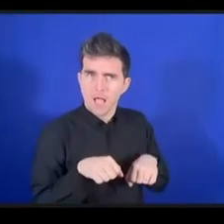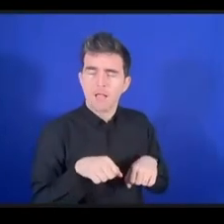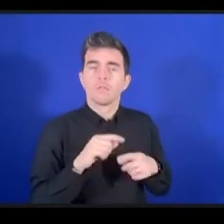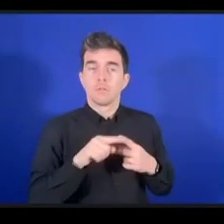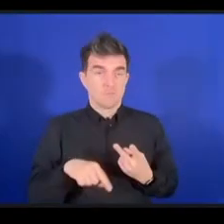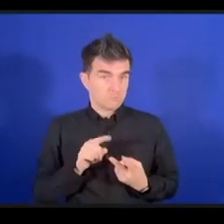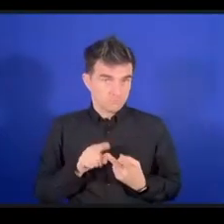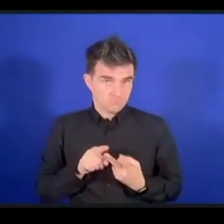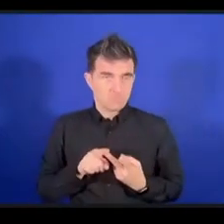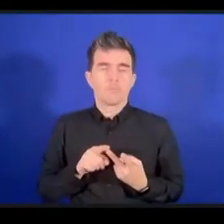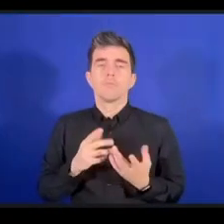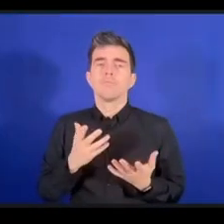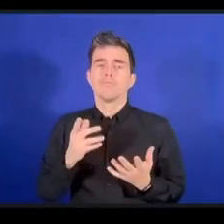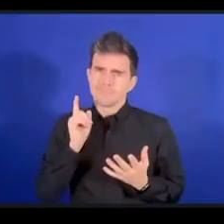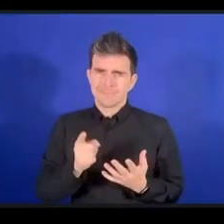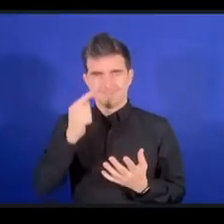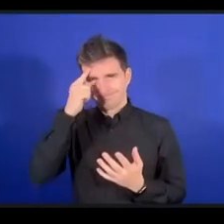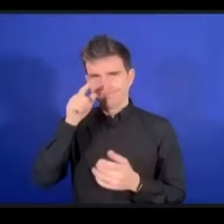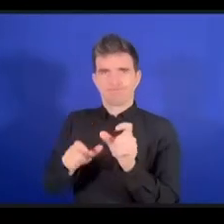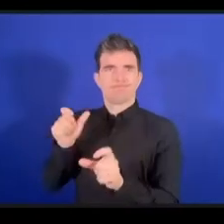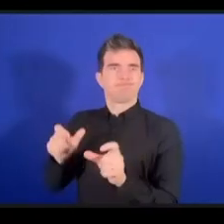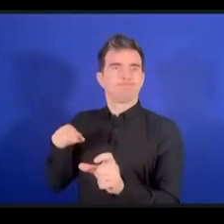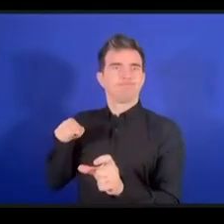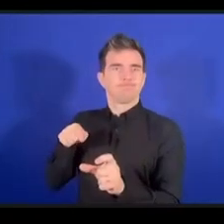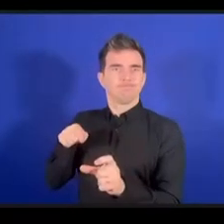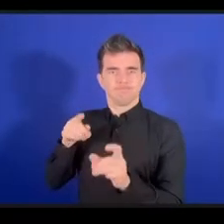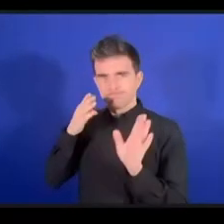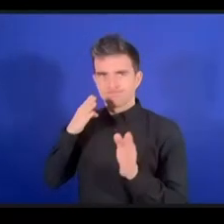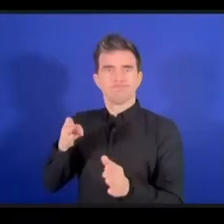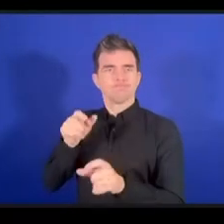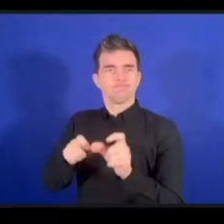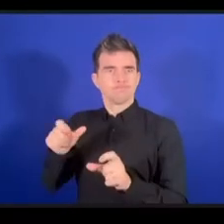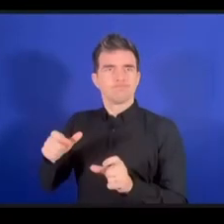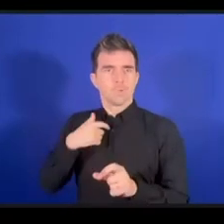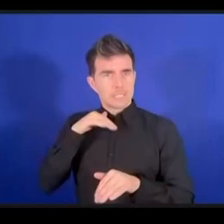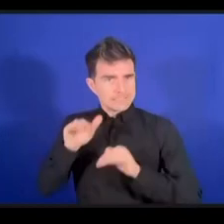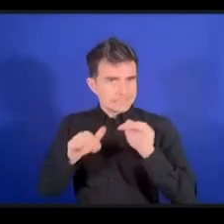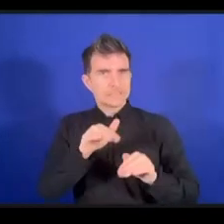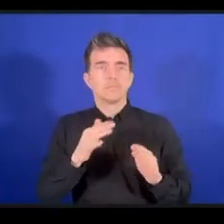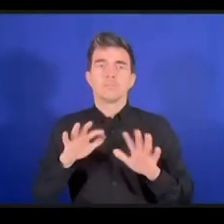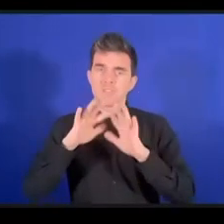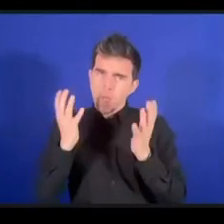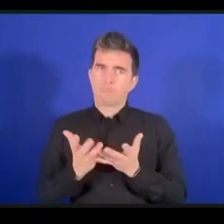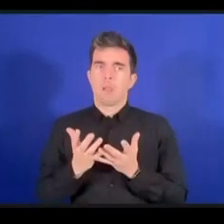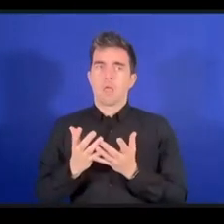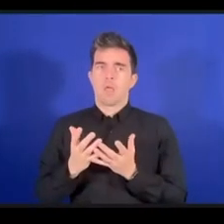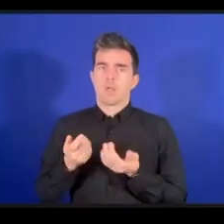而且我就建立一个互联网治理国际机构，